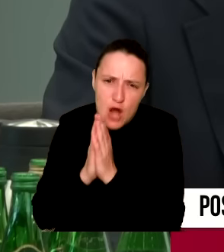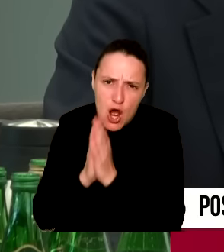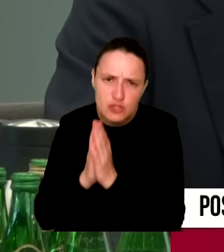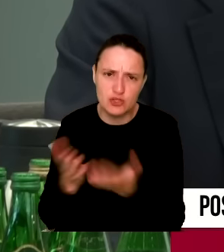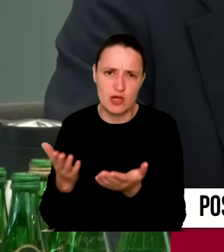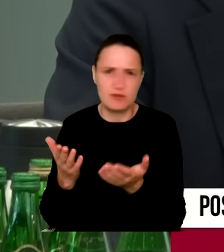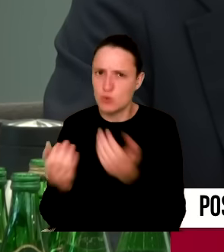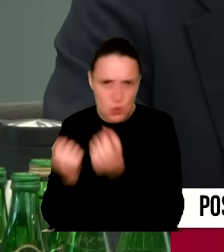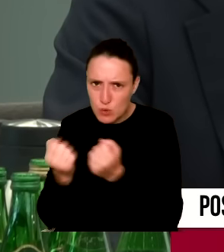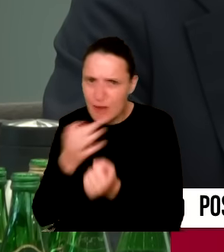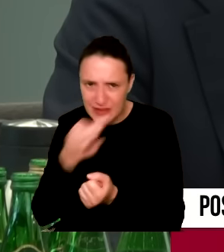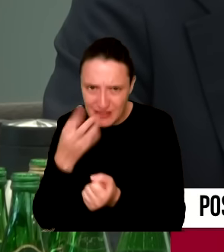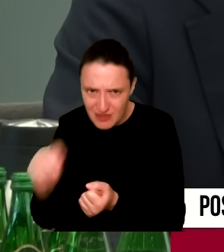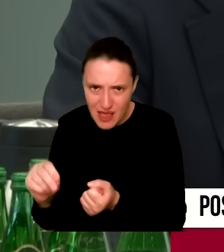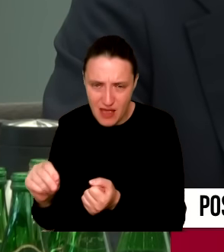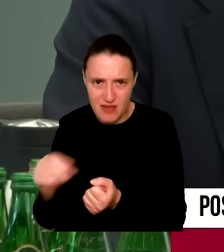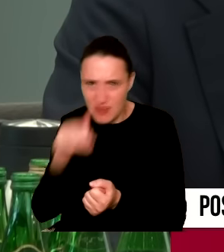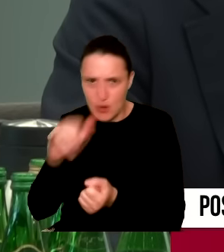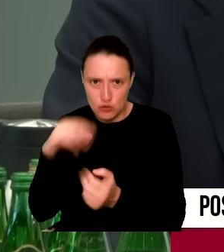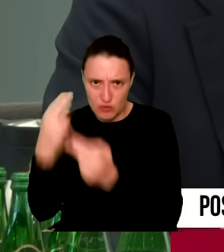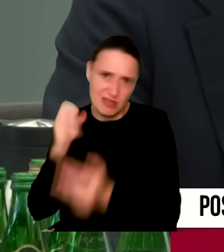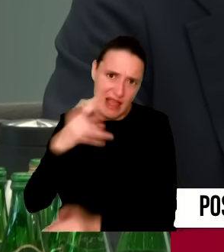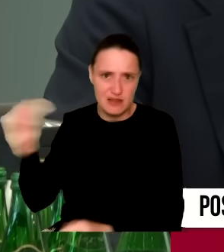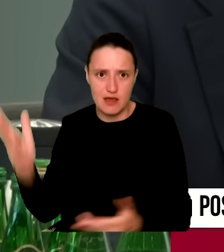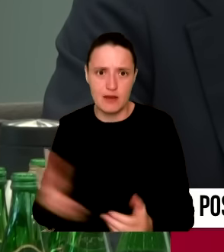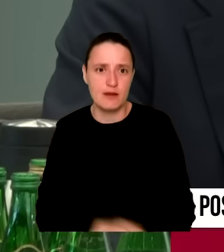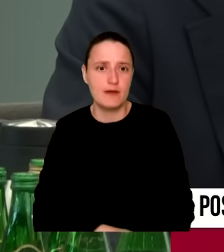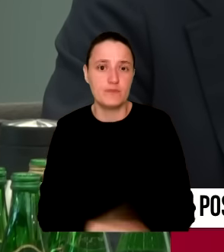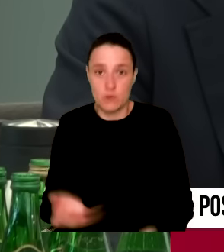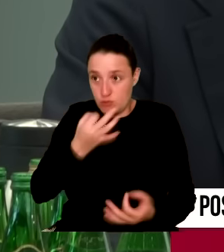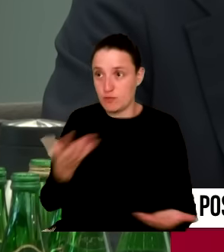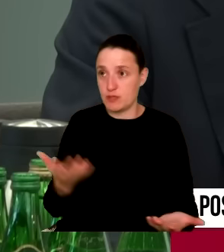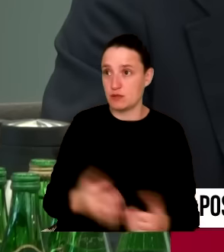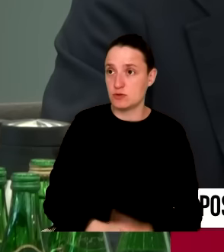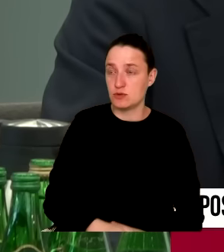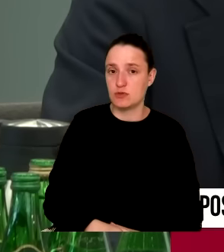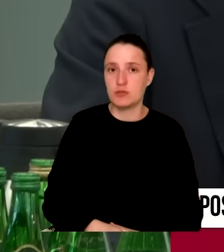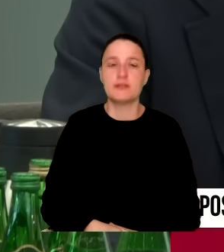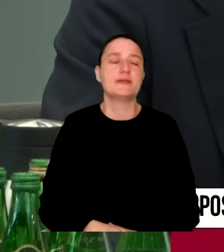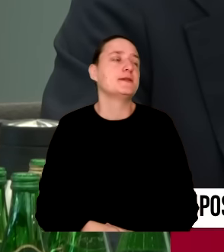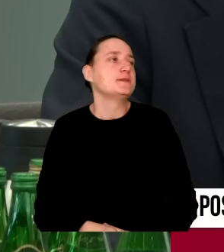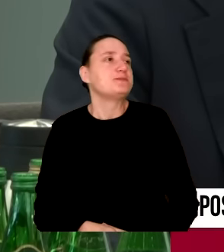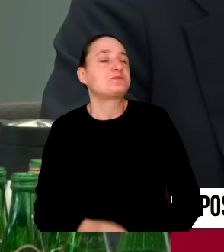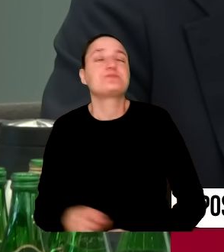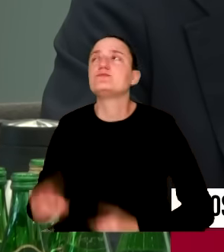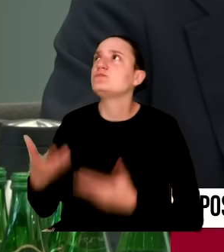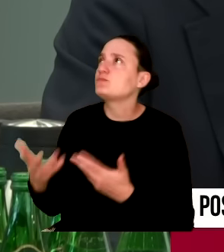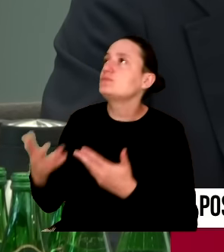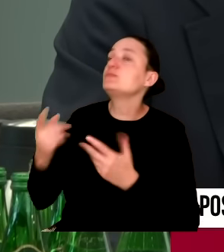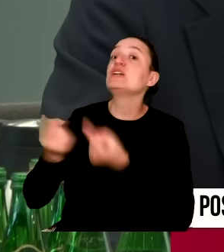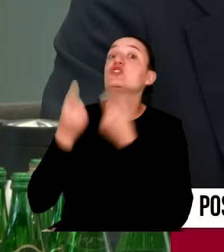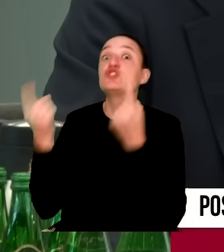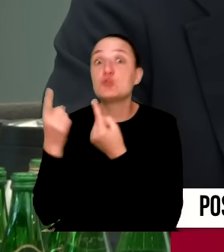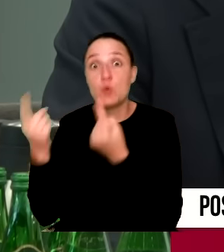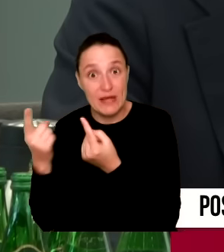tak trudne pytanie żeby nie móc odpowiedzieć na nie tak bądź nie proszę proszę bardzo No czyli czy sytuacja w tamtym